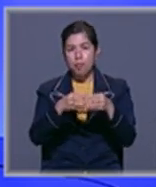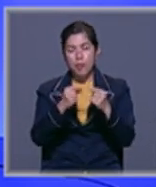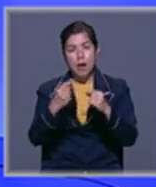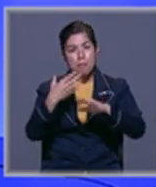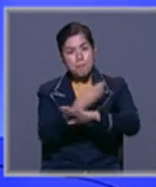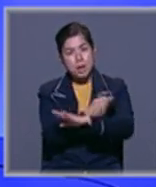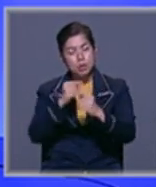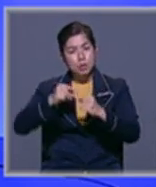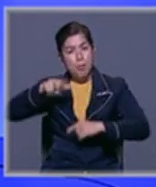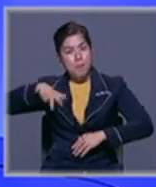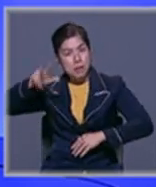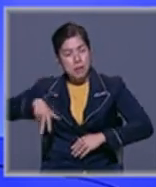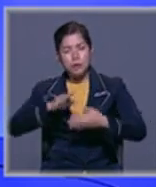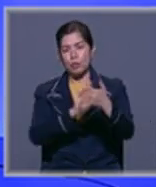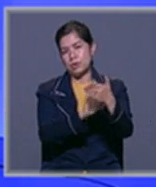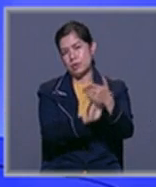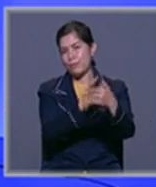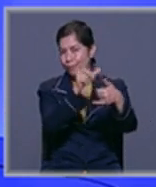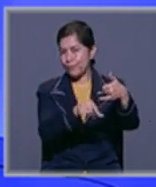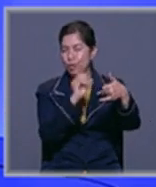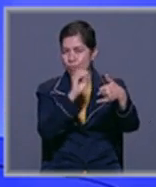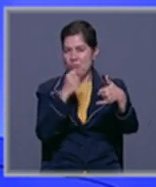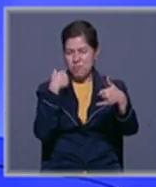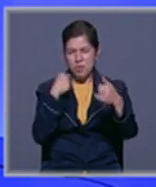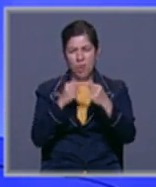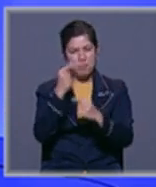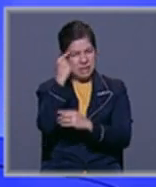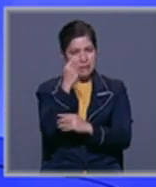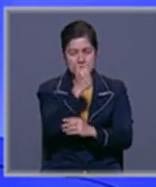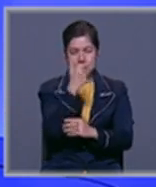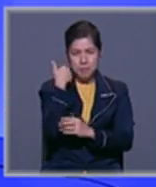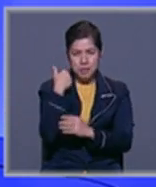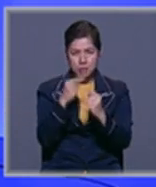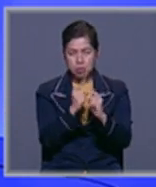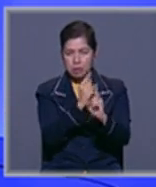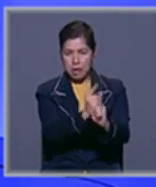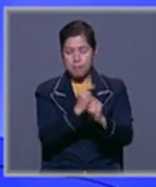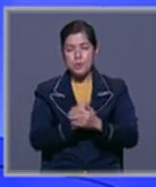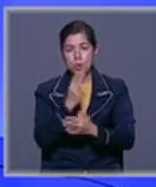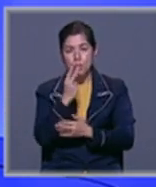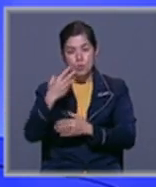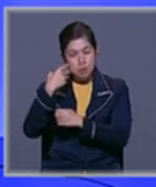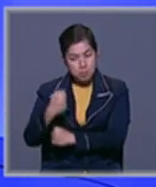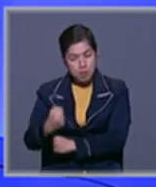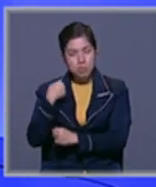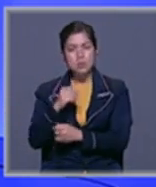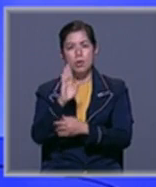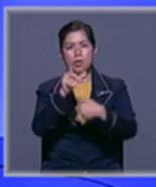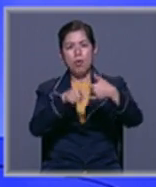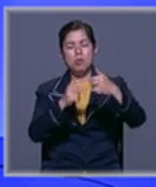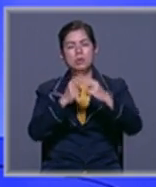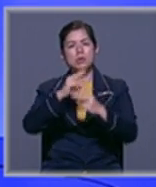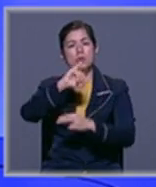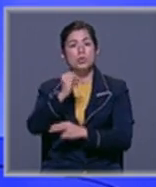ชมที่คุณจุรินทร์ได้เป็นหัวหน้าพรรคและชื่นชมว่าเป็นคนมีหลักการมีจุดยืนประชาธิปไตยต้องติดตามต่อไปว่าประชาธิปัตย์ภายใต้การนำคุณจุรินทร์จะเป็นยังไง